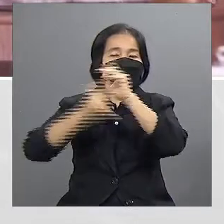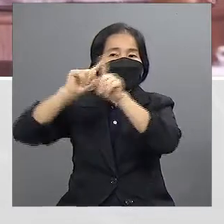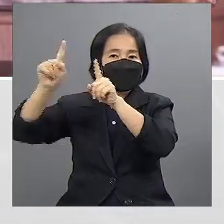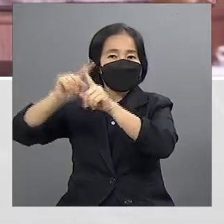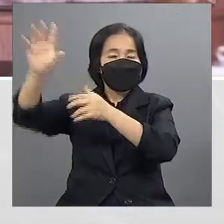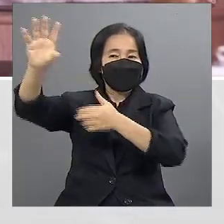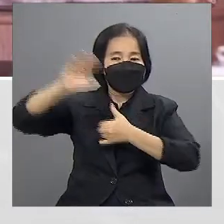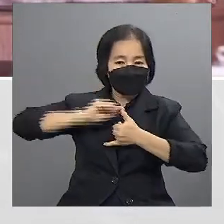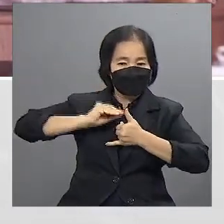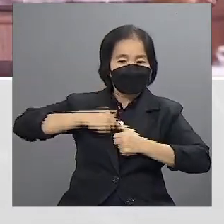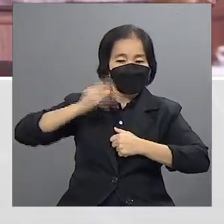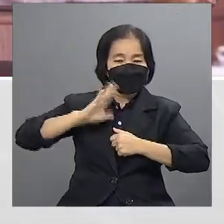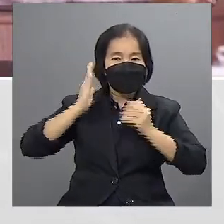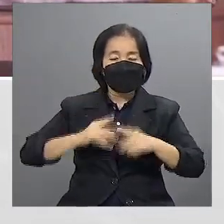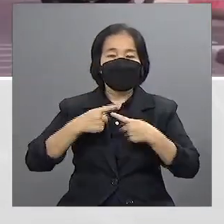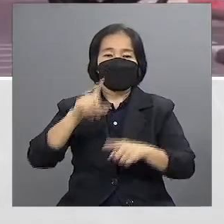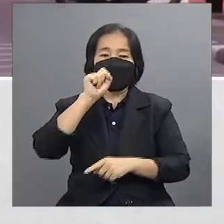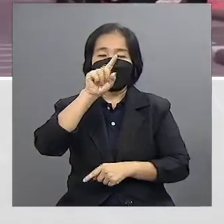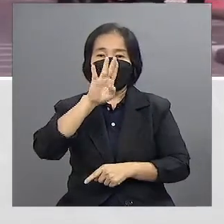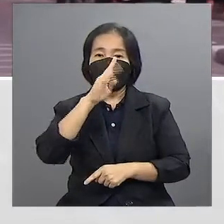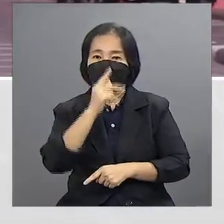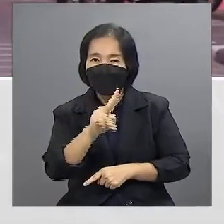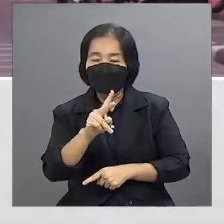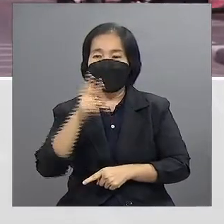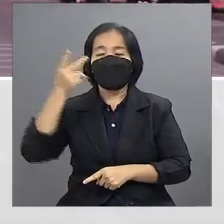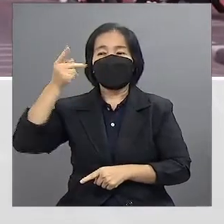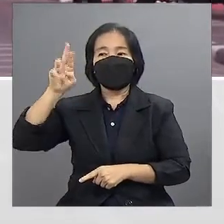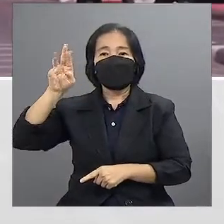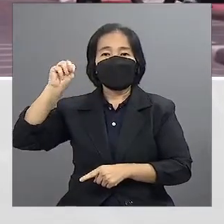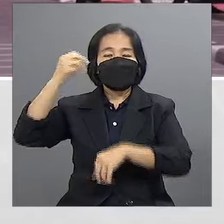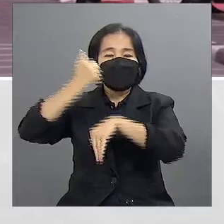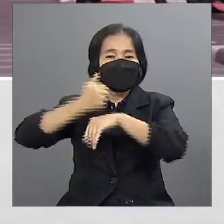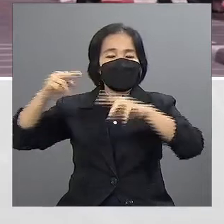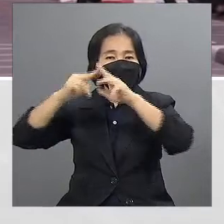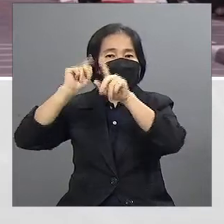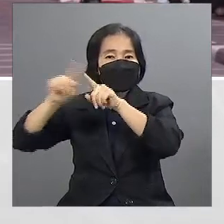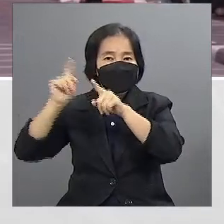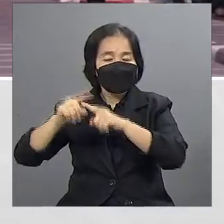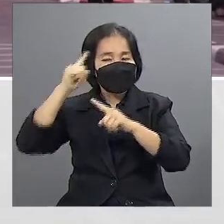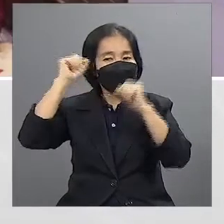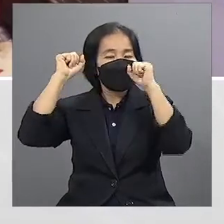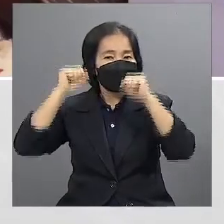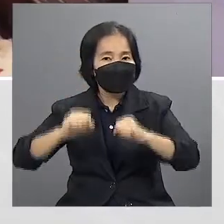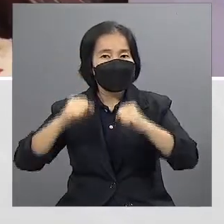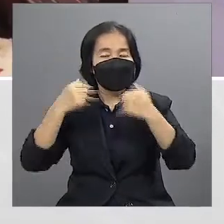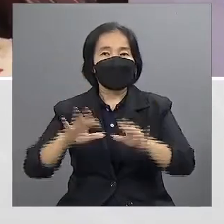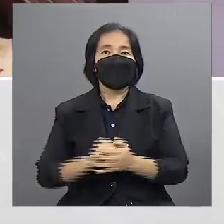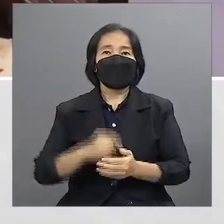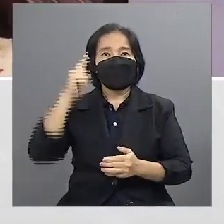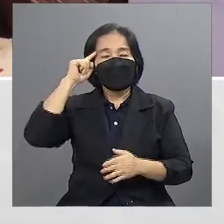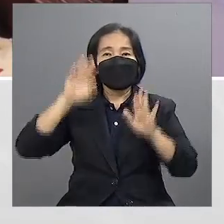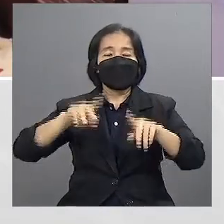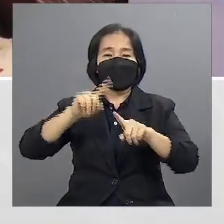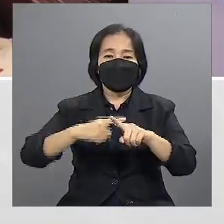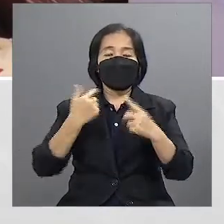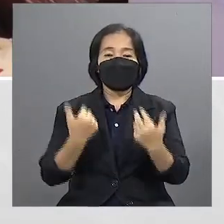สั proceeds and th centuriesกน่าจะจบทางในเดือนนี้และออกเป็กจาก